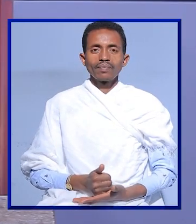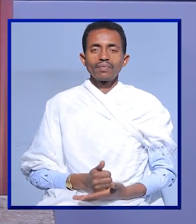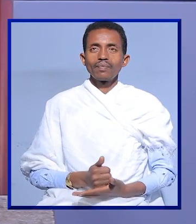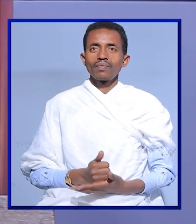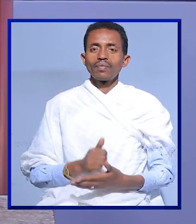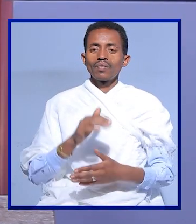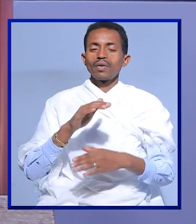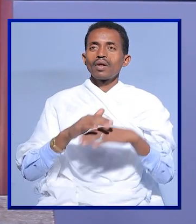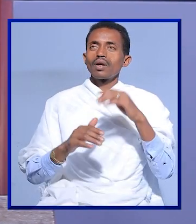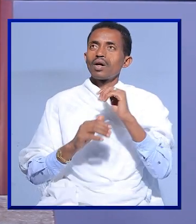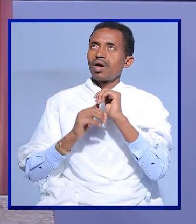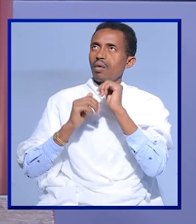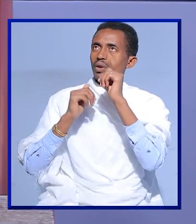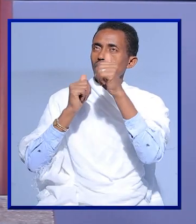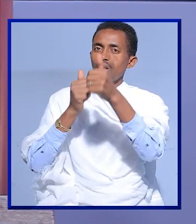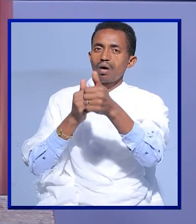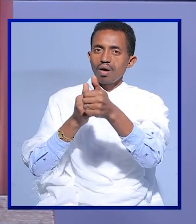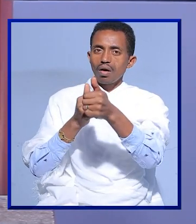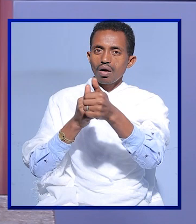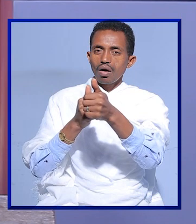እጂ መንሻ